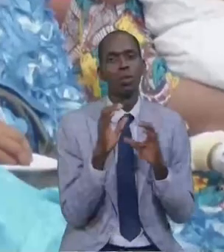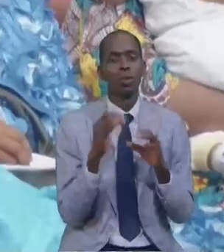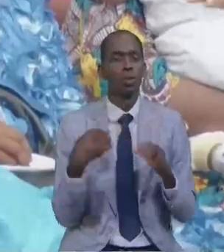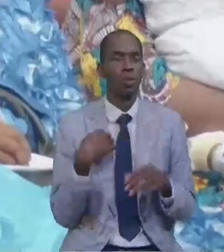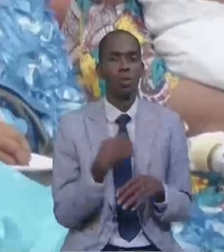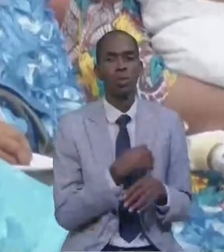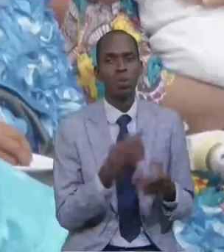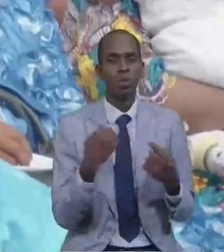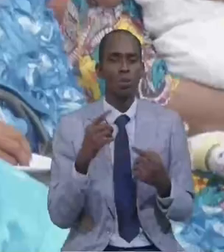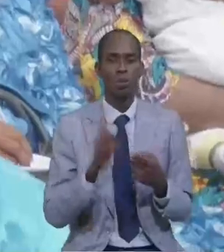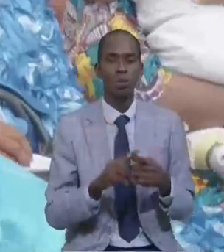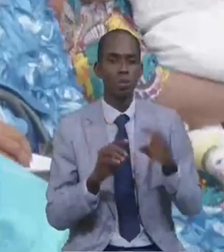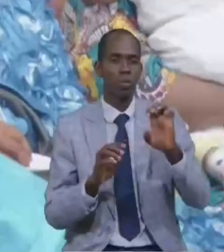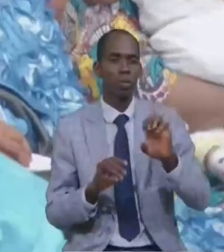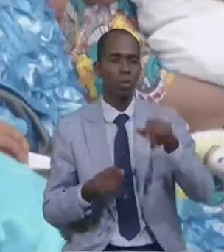24. Éphésiens